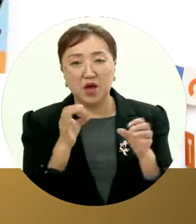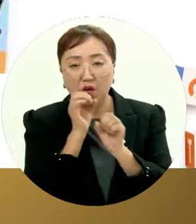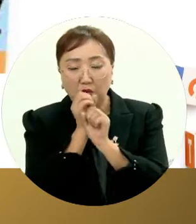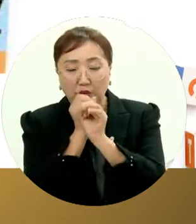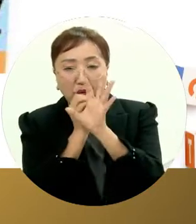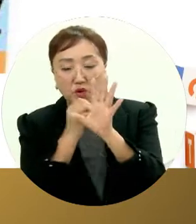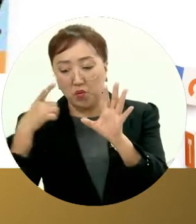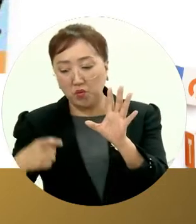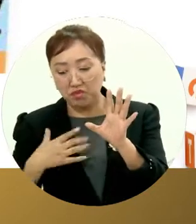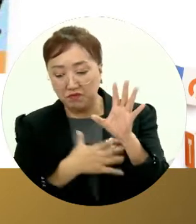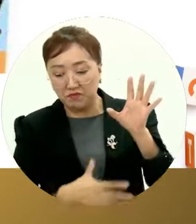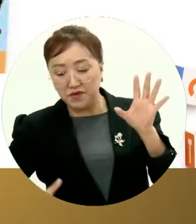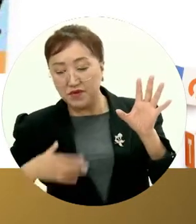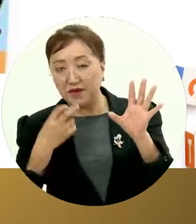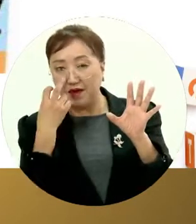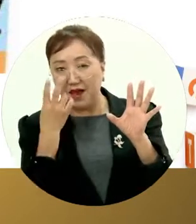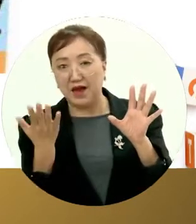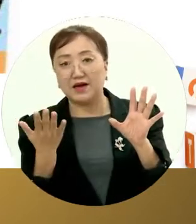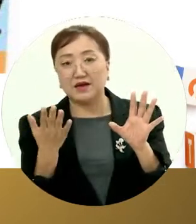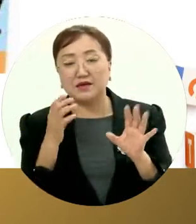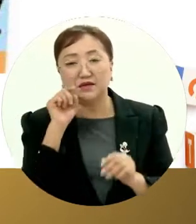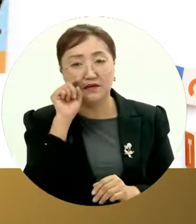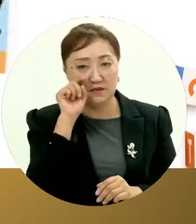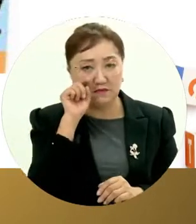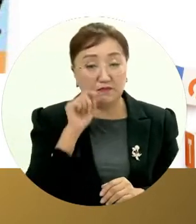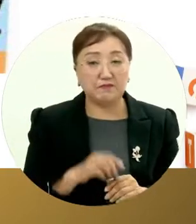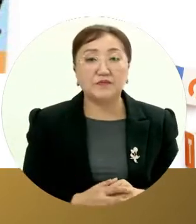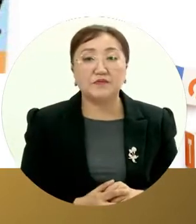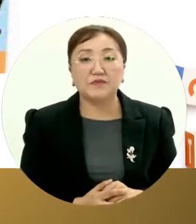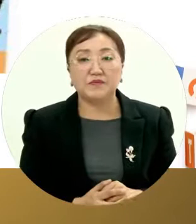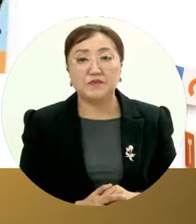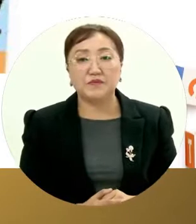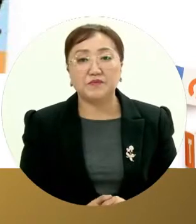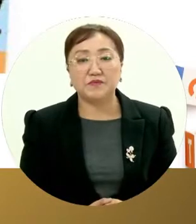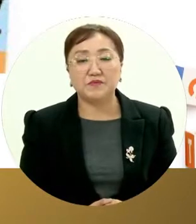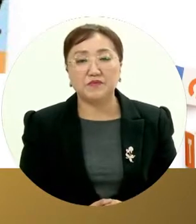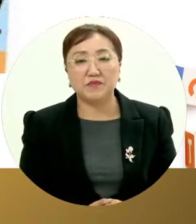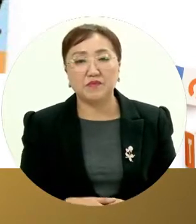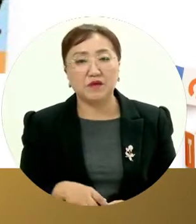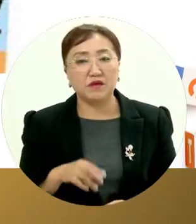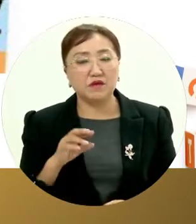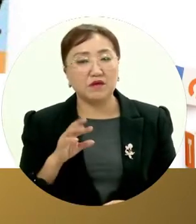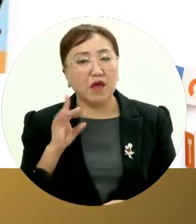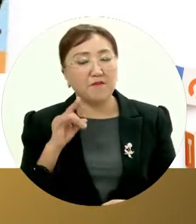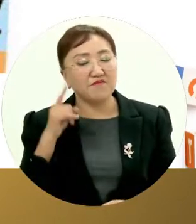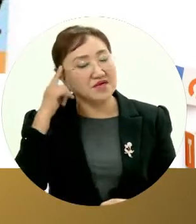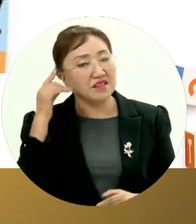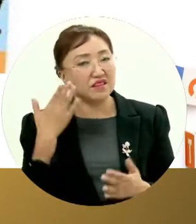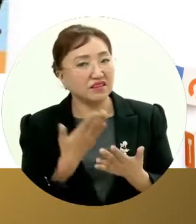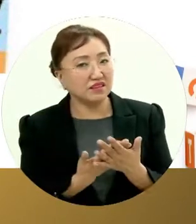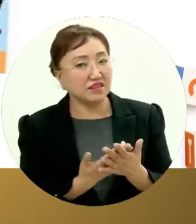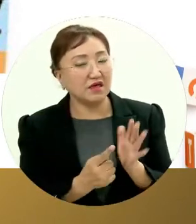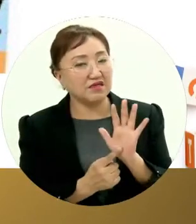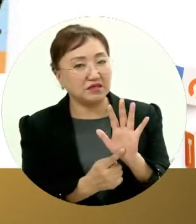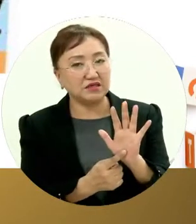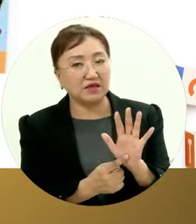ямар өөрчлөлт гарч байгааг эргэцүүлэн хараарай. За тэгвэл энэ нь одоо ямар санааг илэрхийлж байна вэ